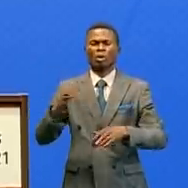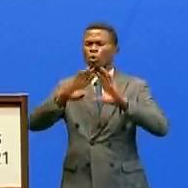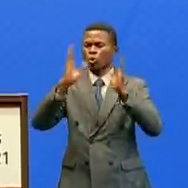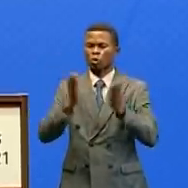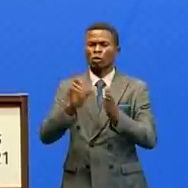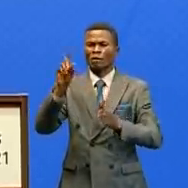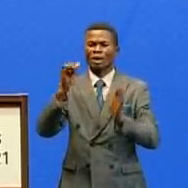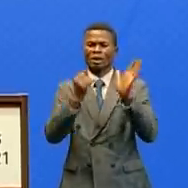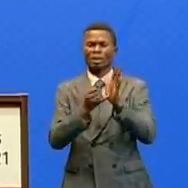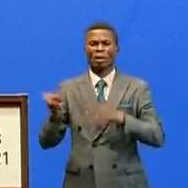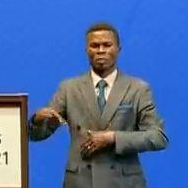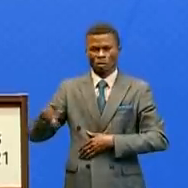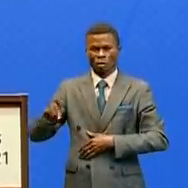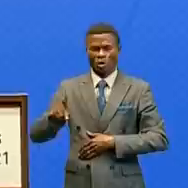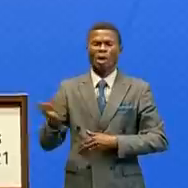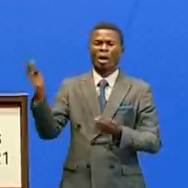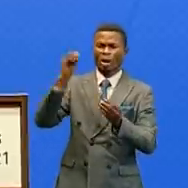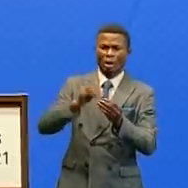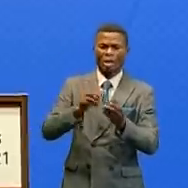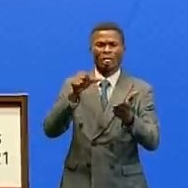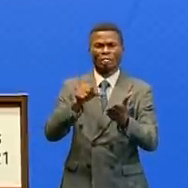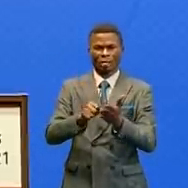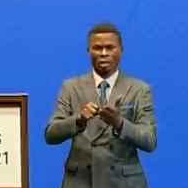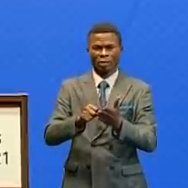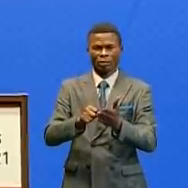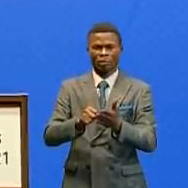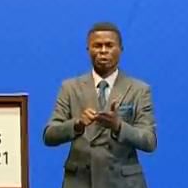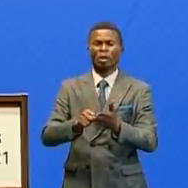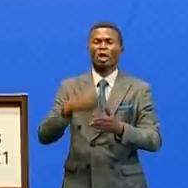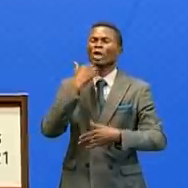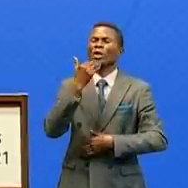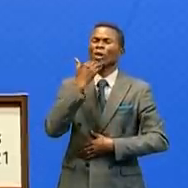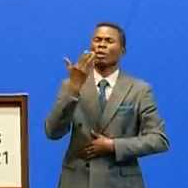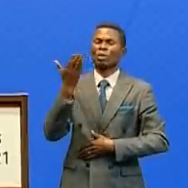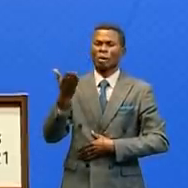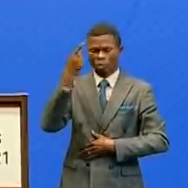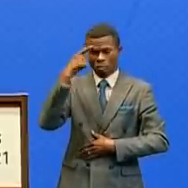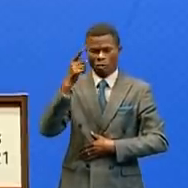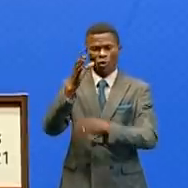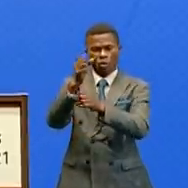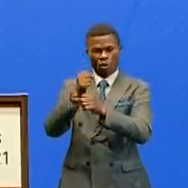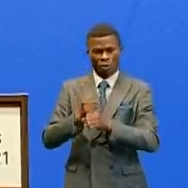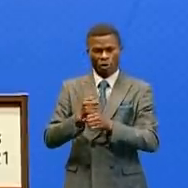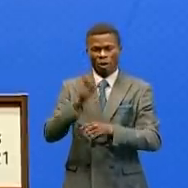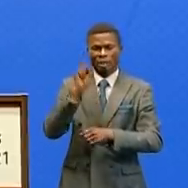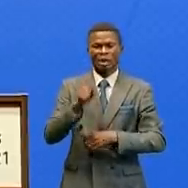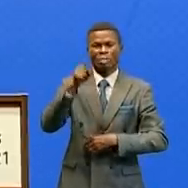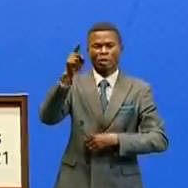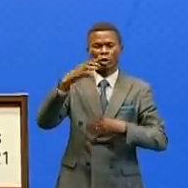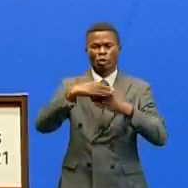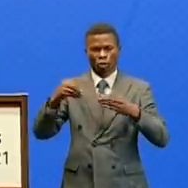les 26 provinces, d'introduire la requête auprès de bailleurs de fonds afin d'obtenir le 100 millions de